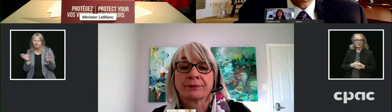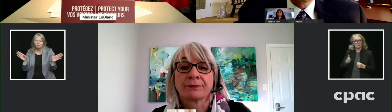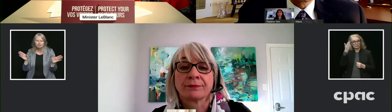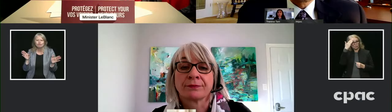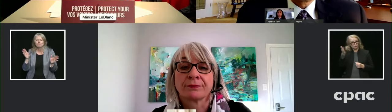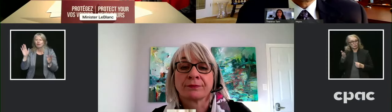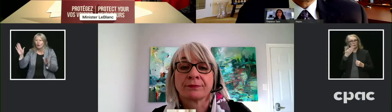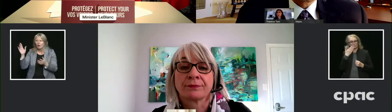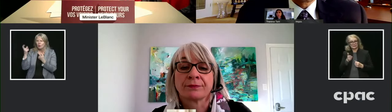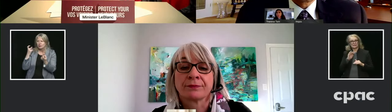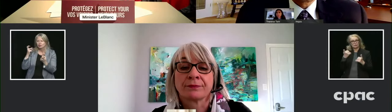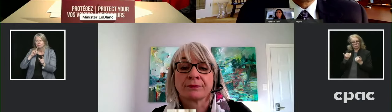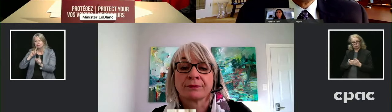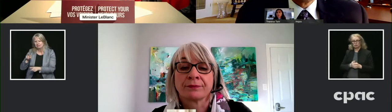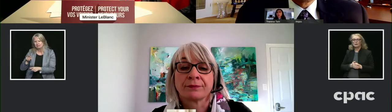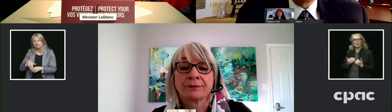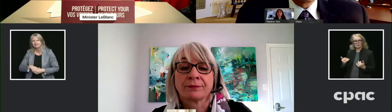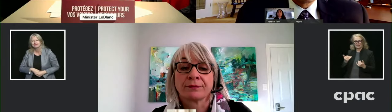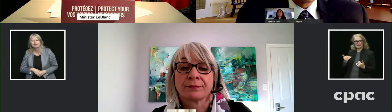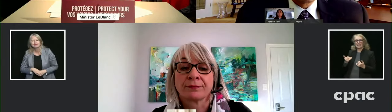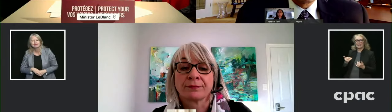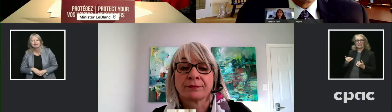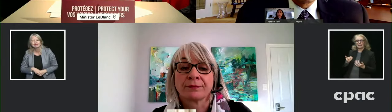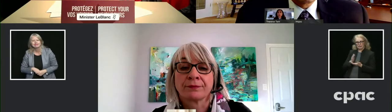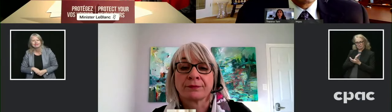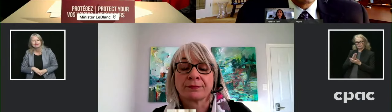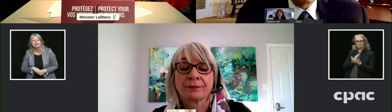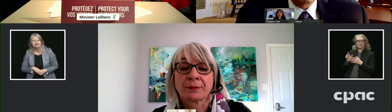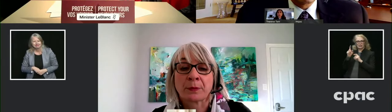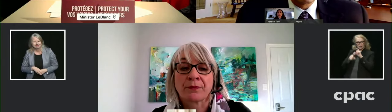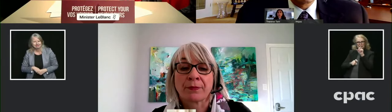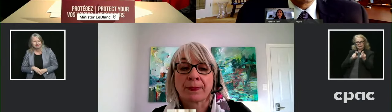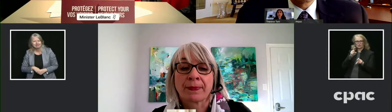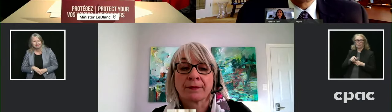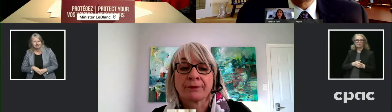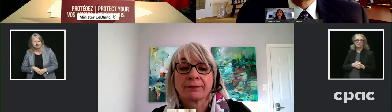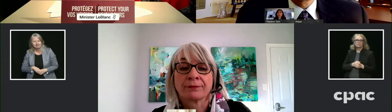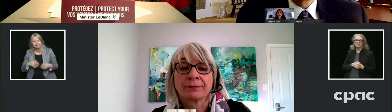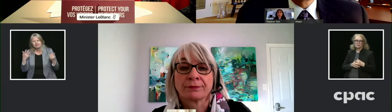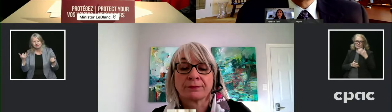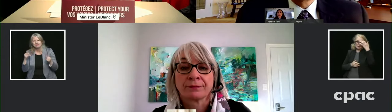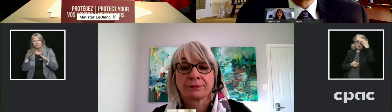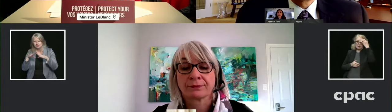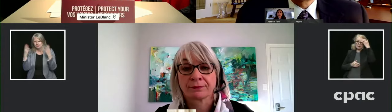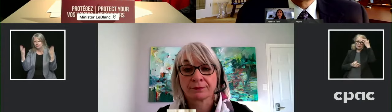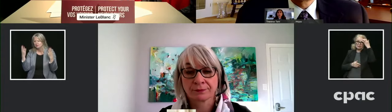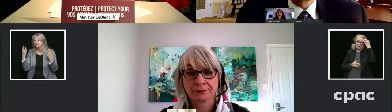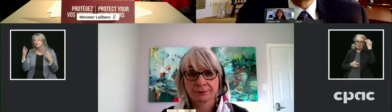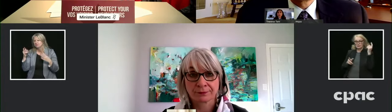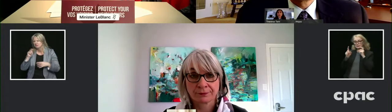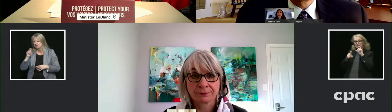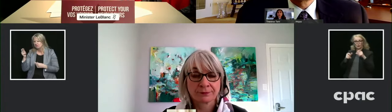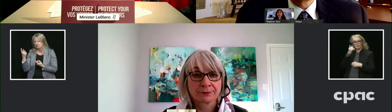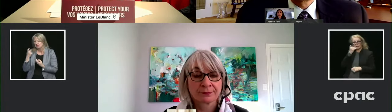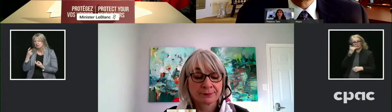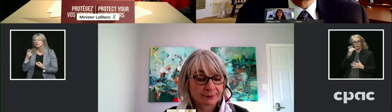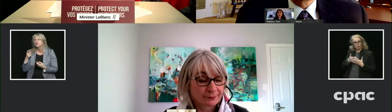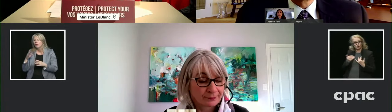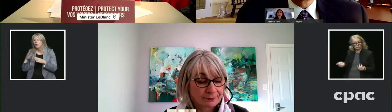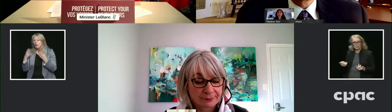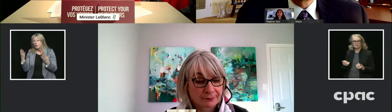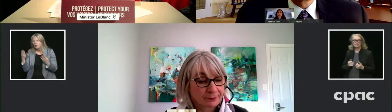Bonjour, merci à tous. Nous allons donc procéder à la période de questions. Nous allons prendre des questions au téléphone